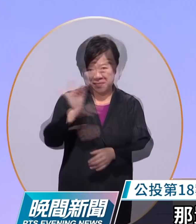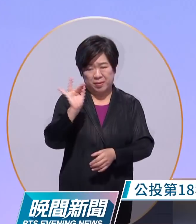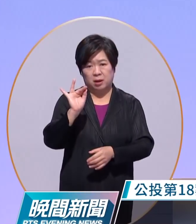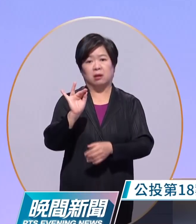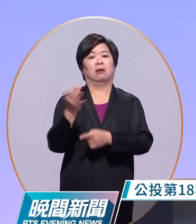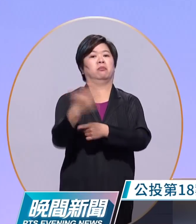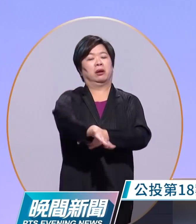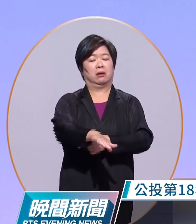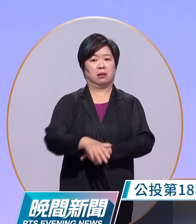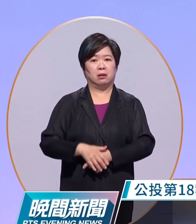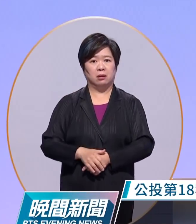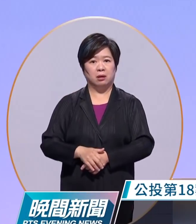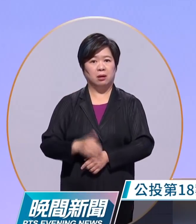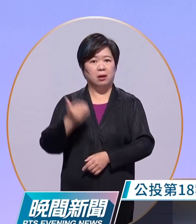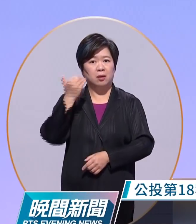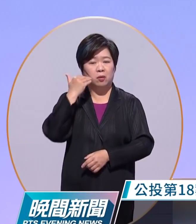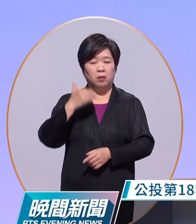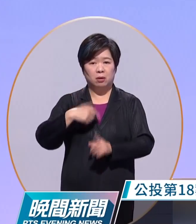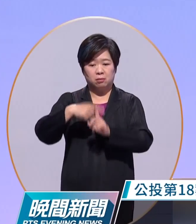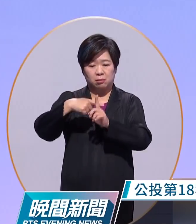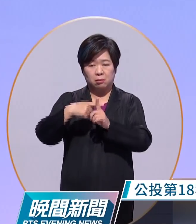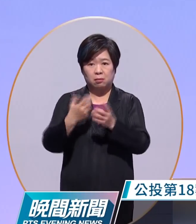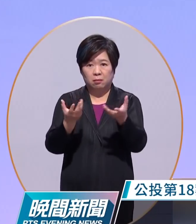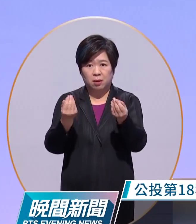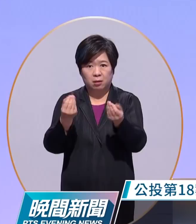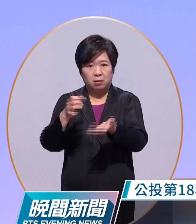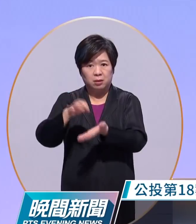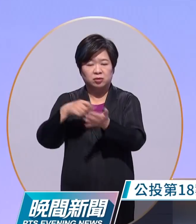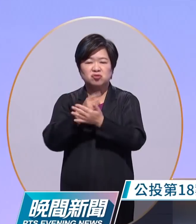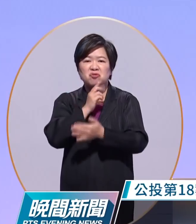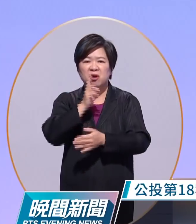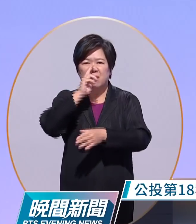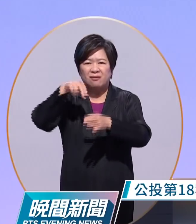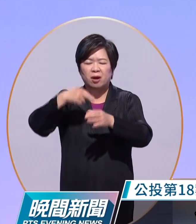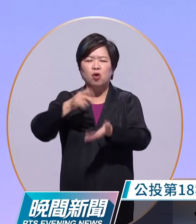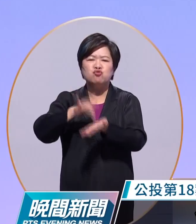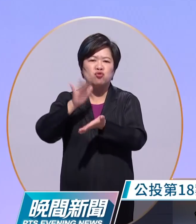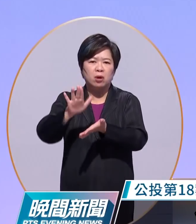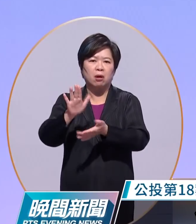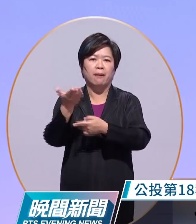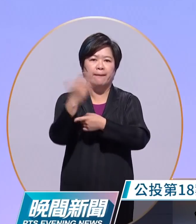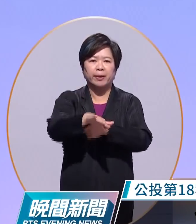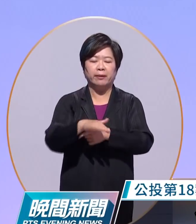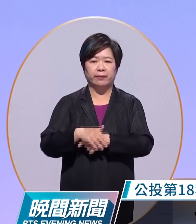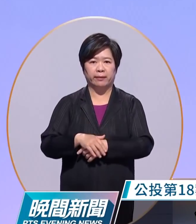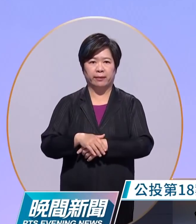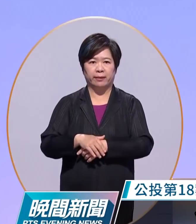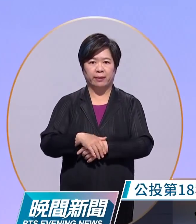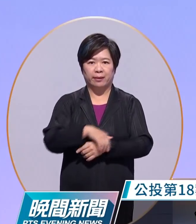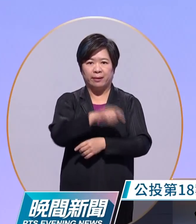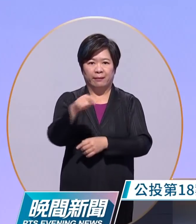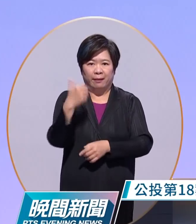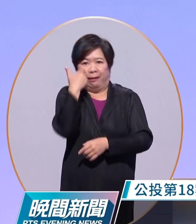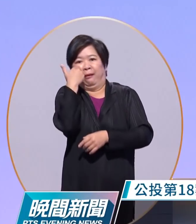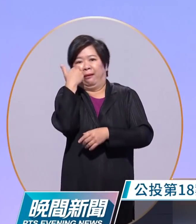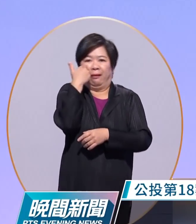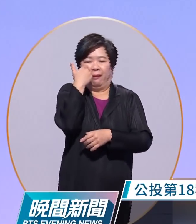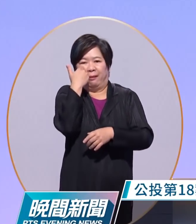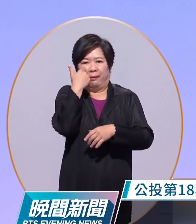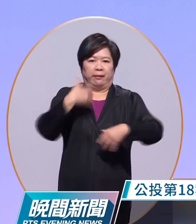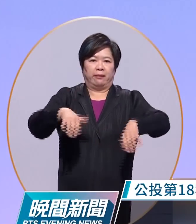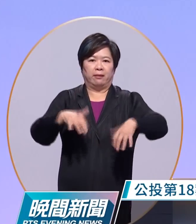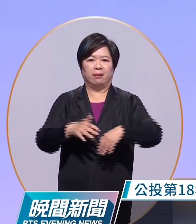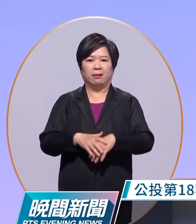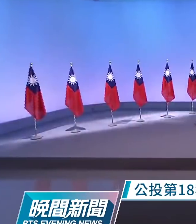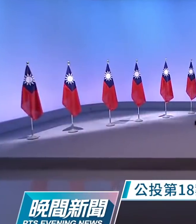哎！你如果不讲剂量，只讲说哦，咖啡有毒会死，你想想看会造成怎样的效应？不要一